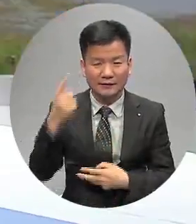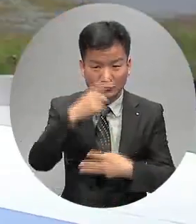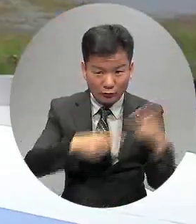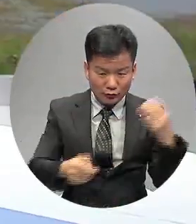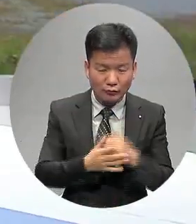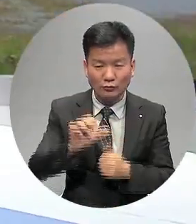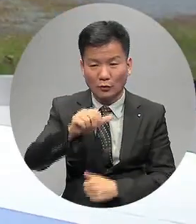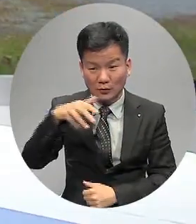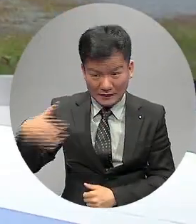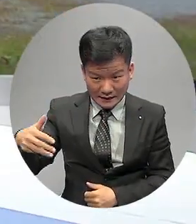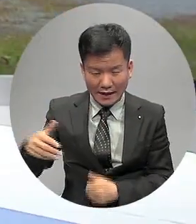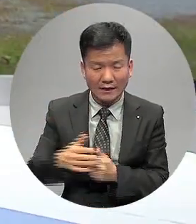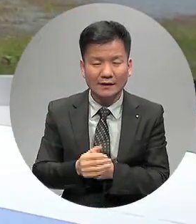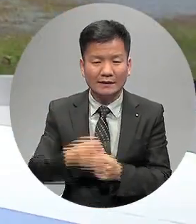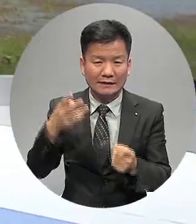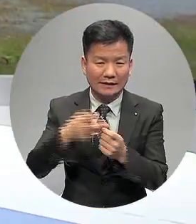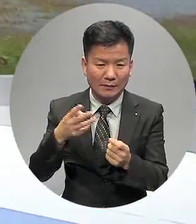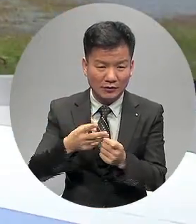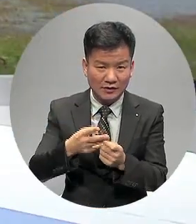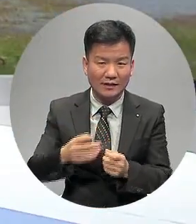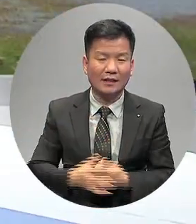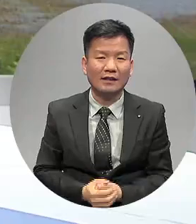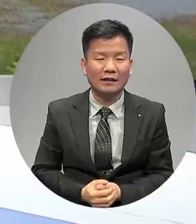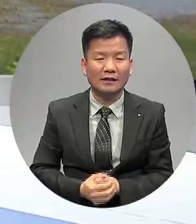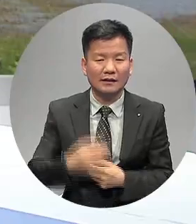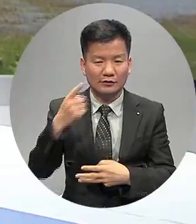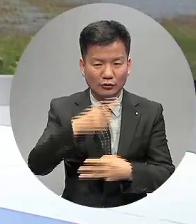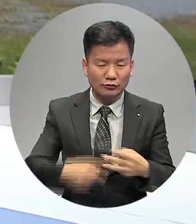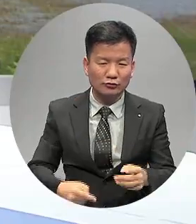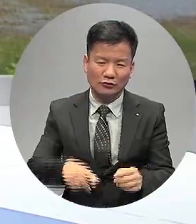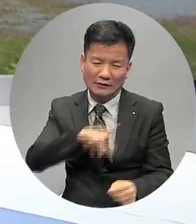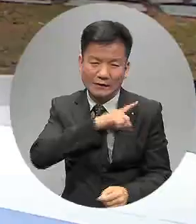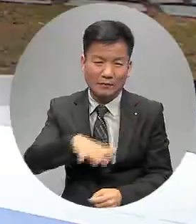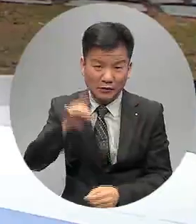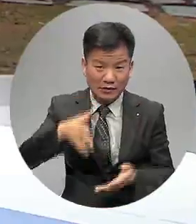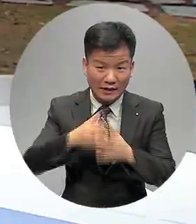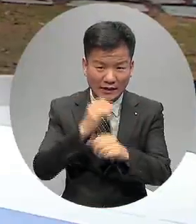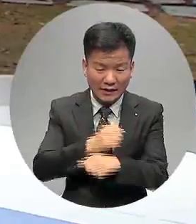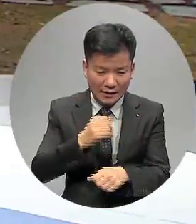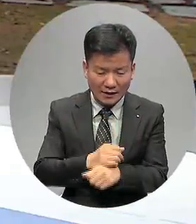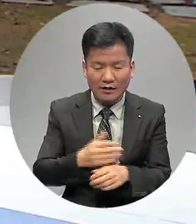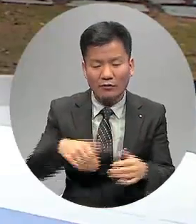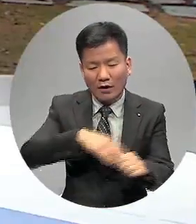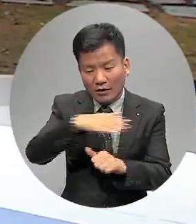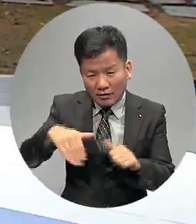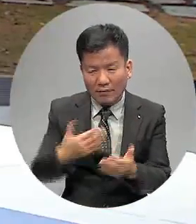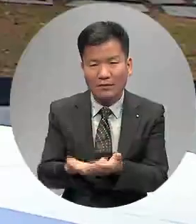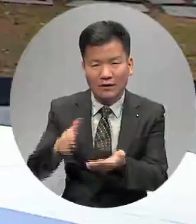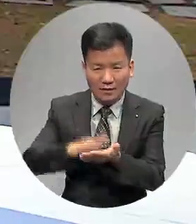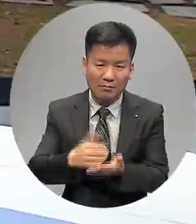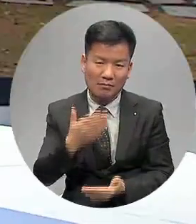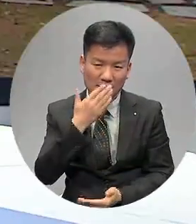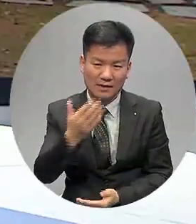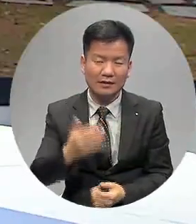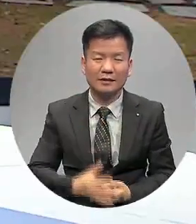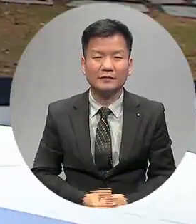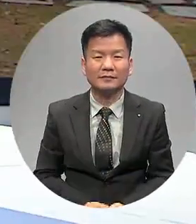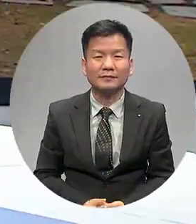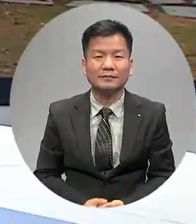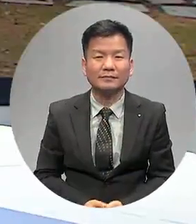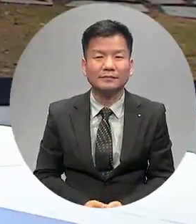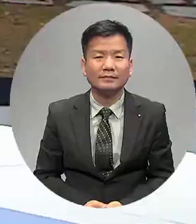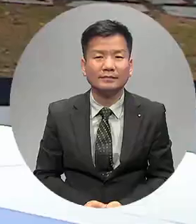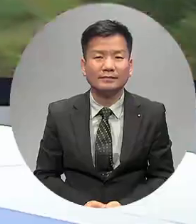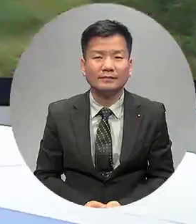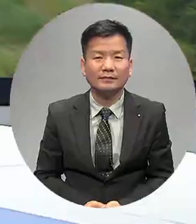청주와 오창산업단지에 이어 세 번째로 청주 1세대 산업단지들의 정주여건 개선이 속도를 내고 있습니다.